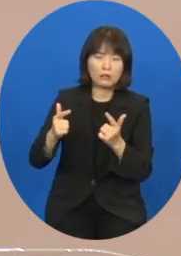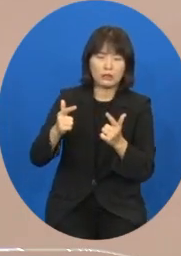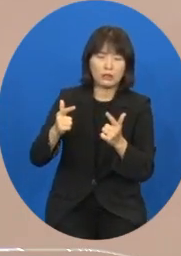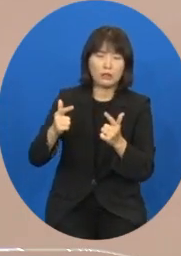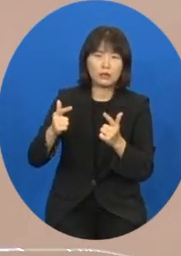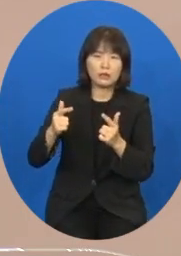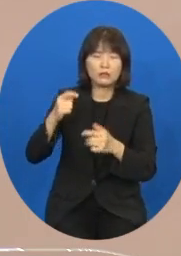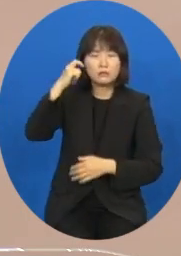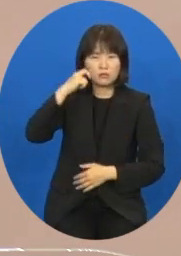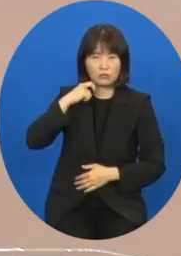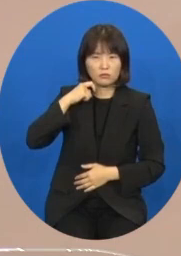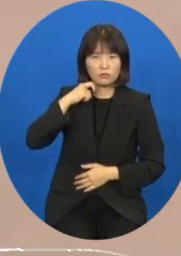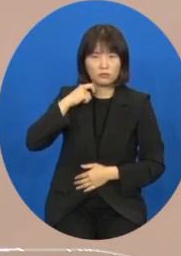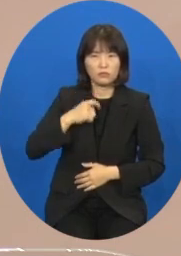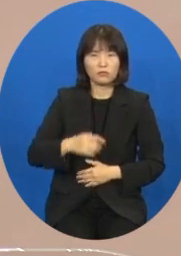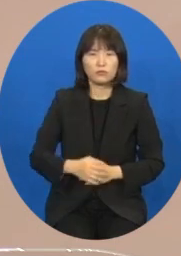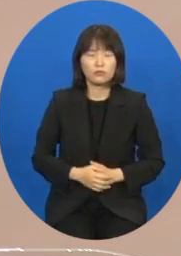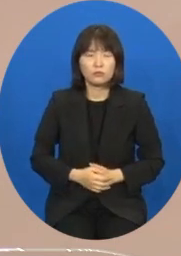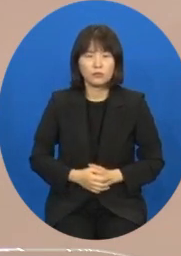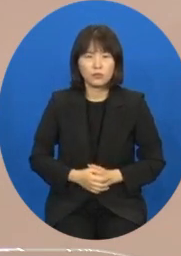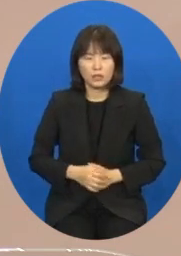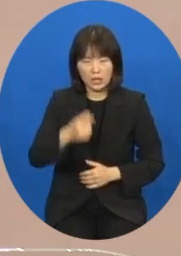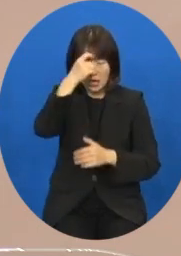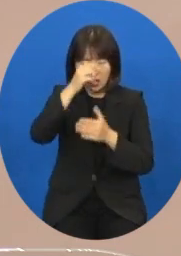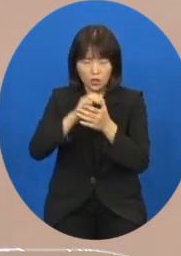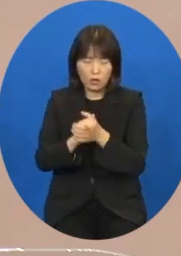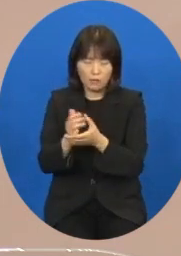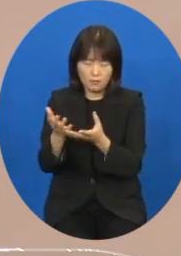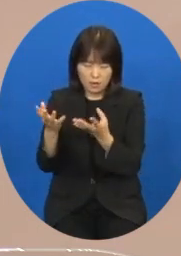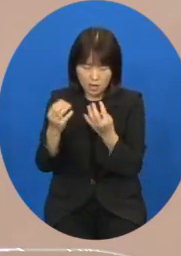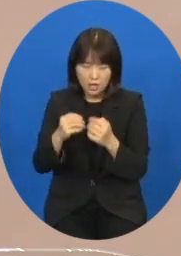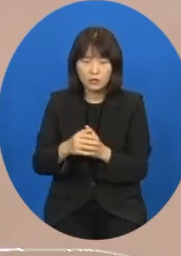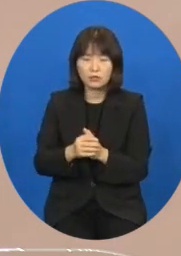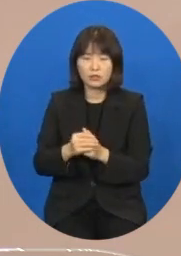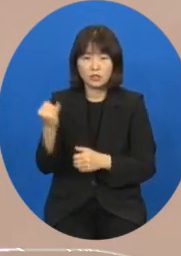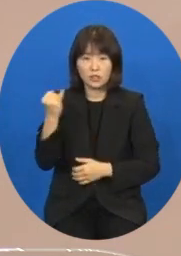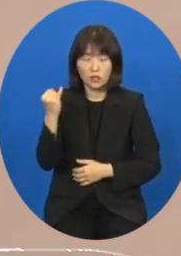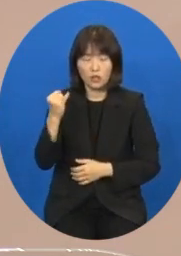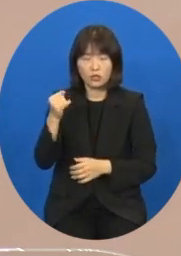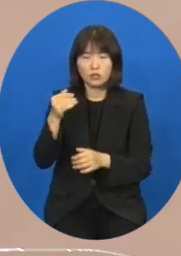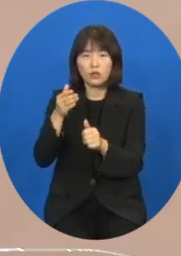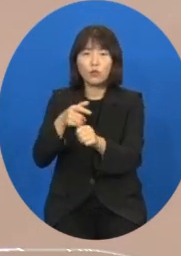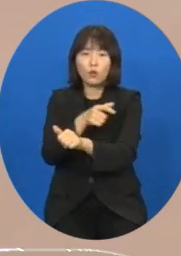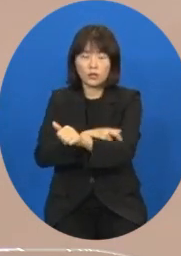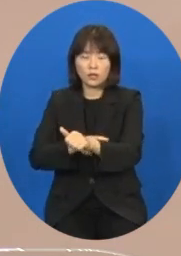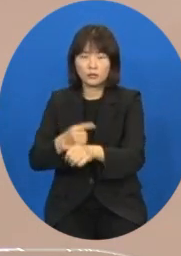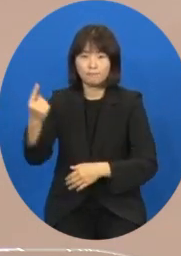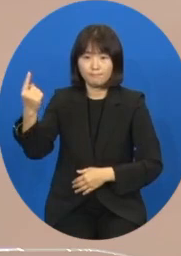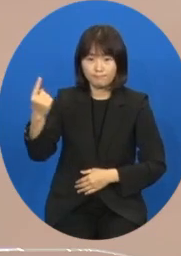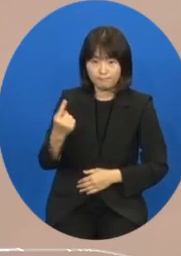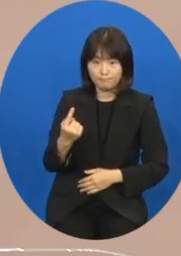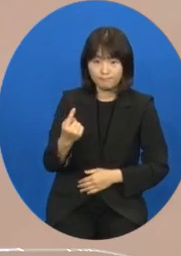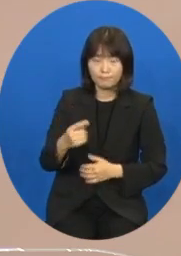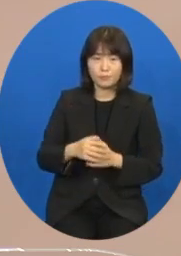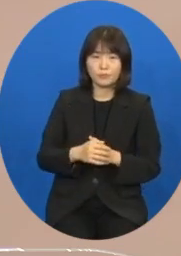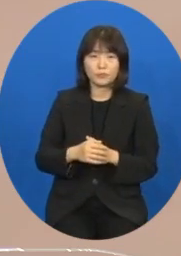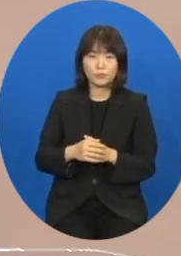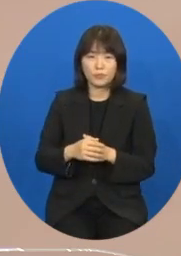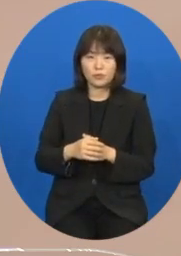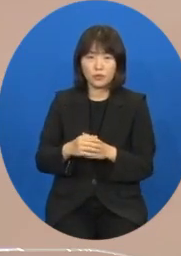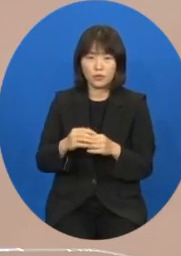있었는데 기도 많이 하시는 권사님, 여자 권사님 한 분이 찾아오셨어요. 그리고는 봉투를